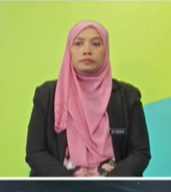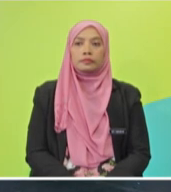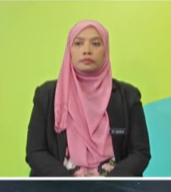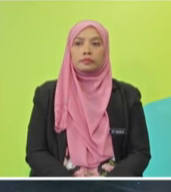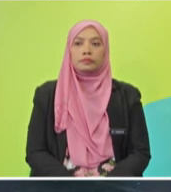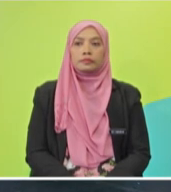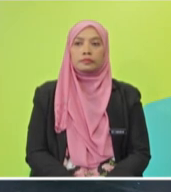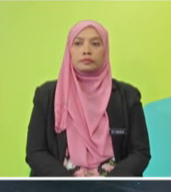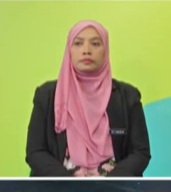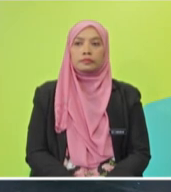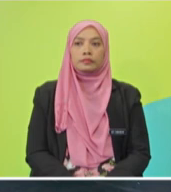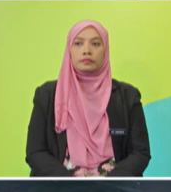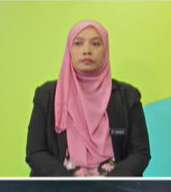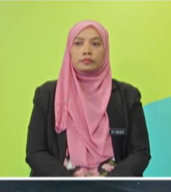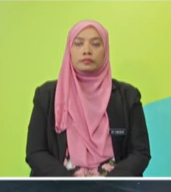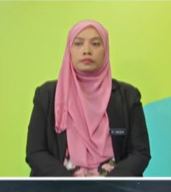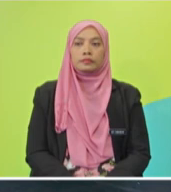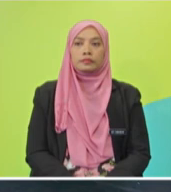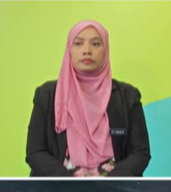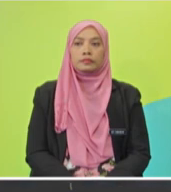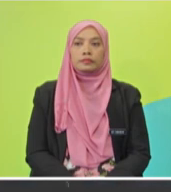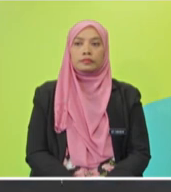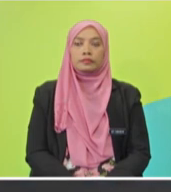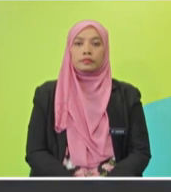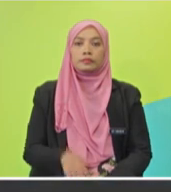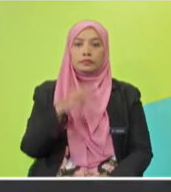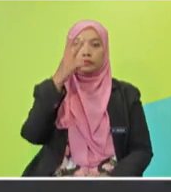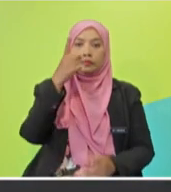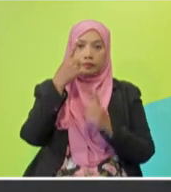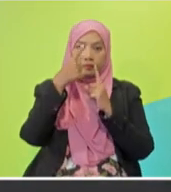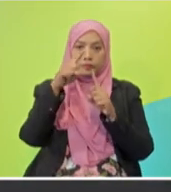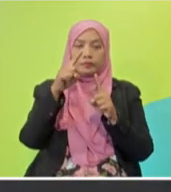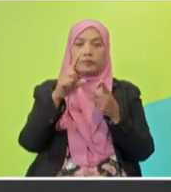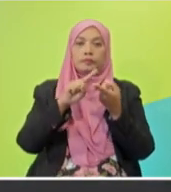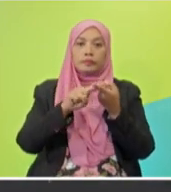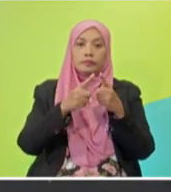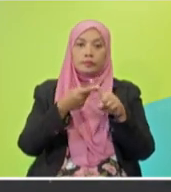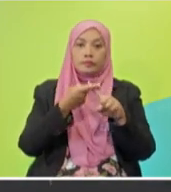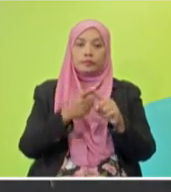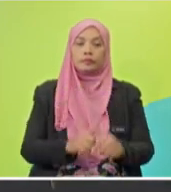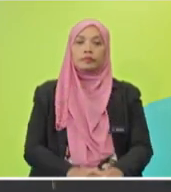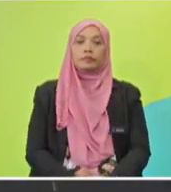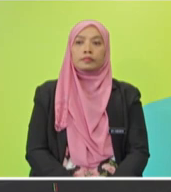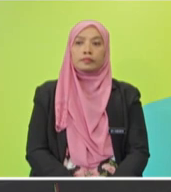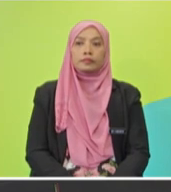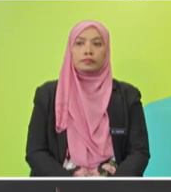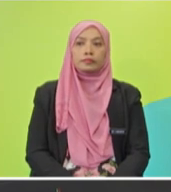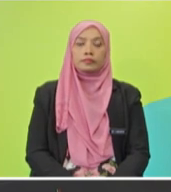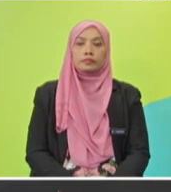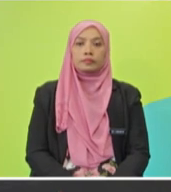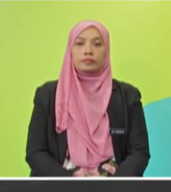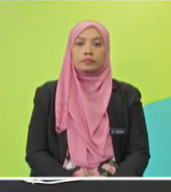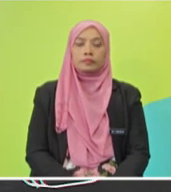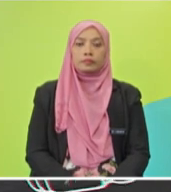Okey, Danish, kalau dah siap tu tolong tunjukkan jawapan anda. Okey, jawapan awak apa? Atas sikit Kimi. Atas